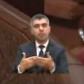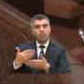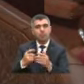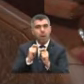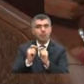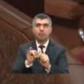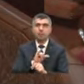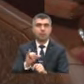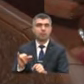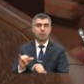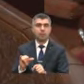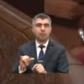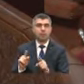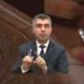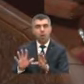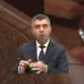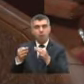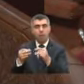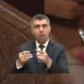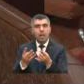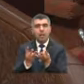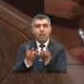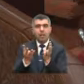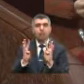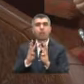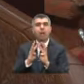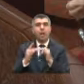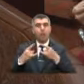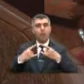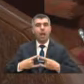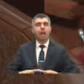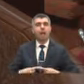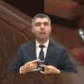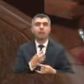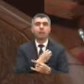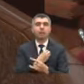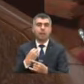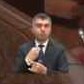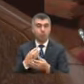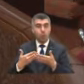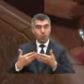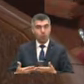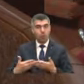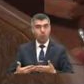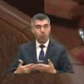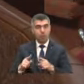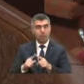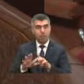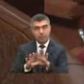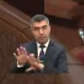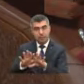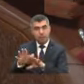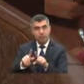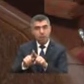للنقاش هو المخرجات ديال اللجنه العلميه وديال اللي كنتسابقوا عليها اننا اليوم ما كندبروش وضع عادي، كندبروا